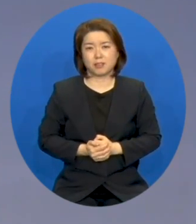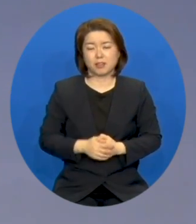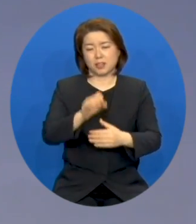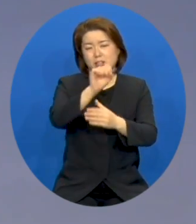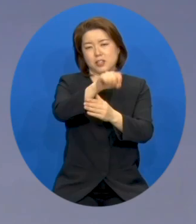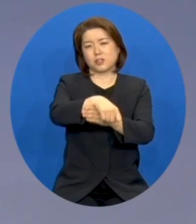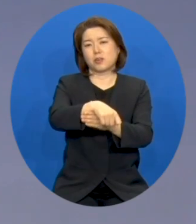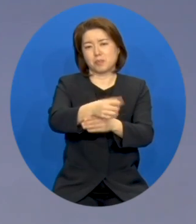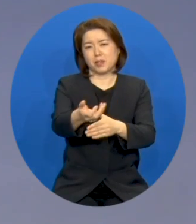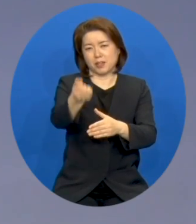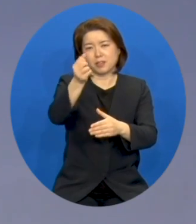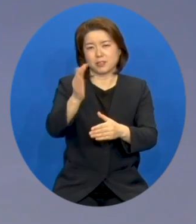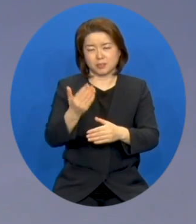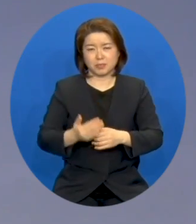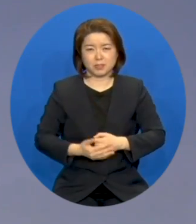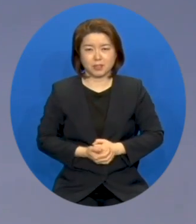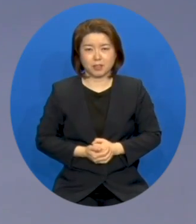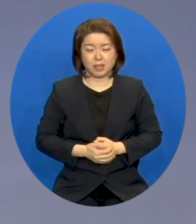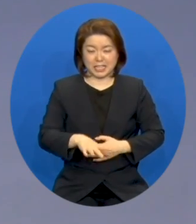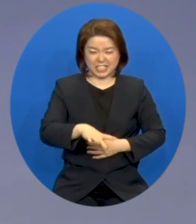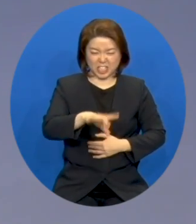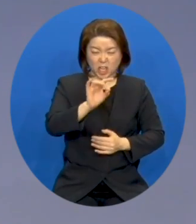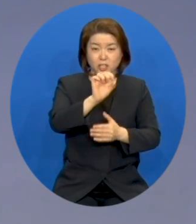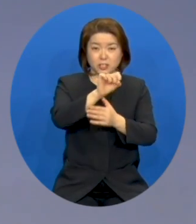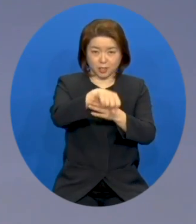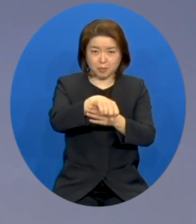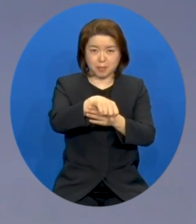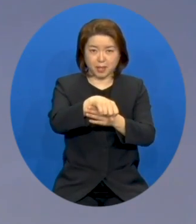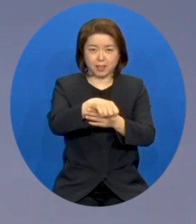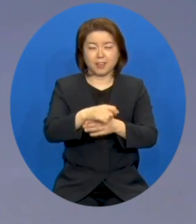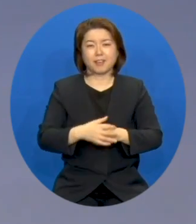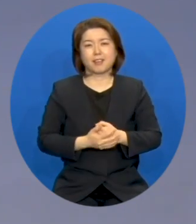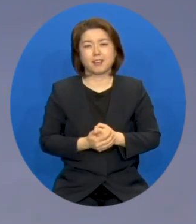열매가 맺어진 겁니다. 첫 열매,